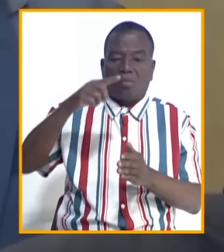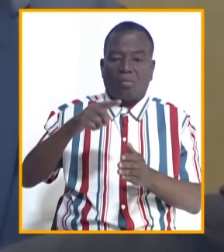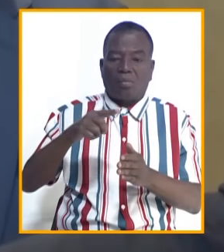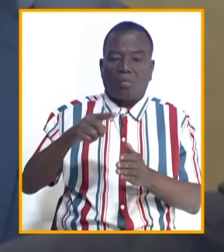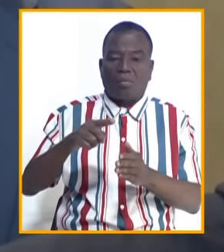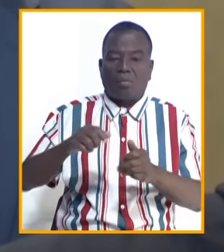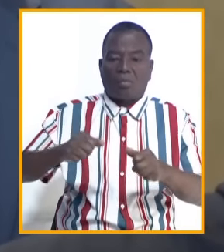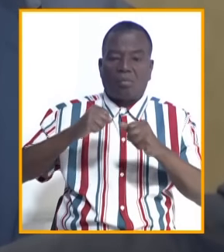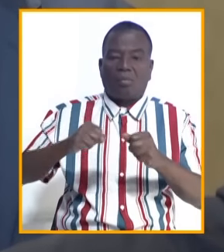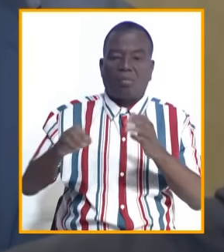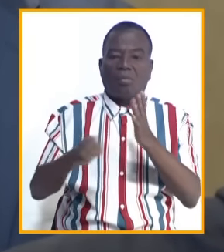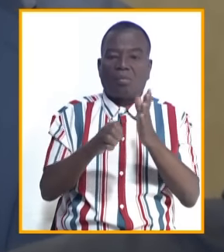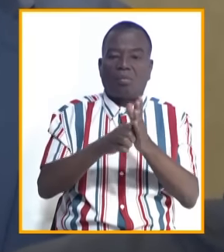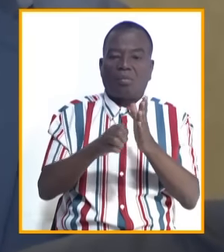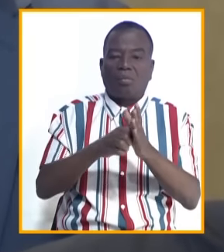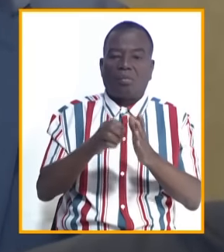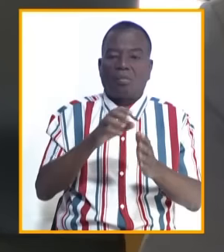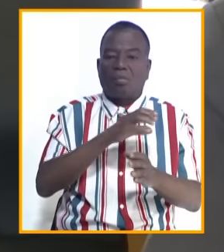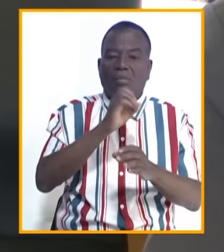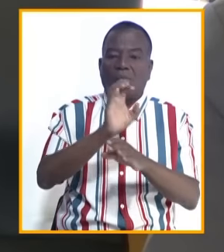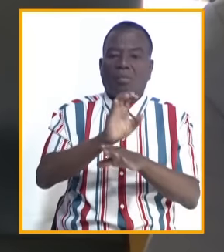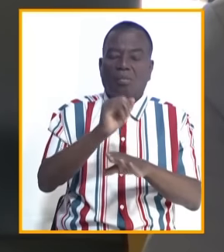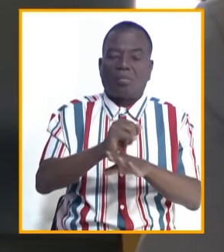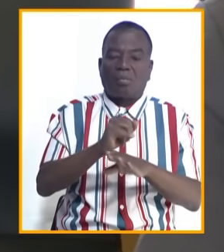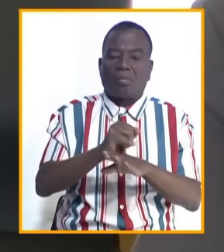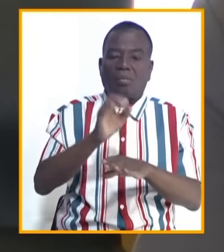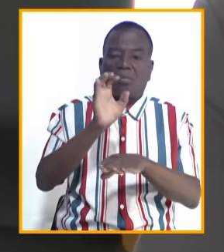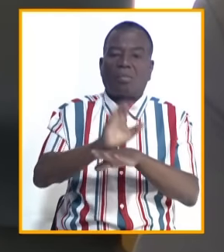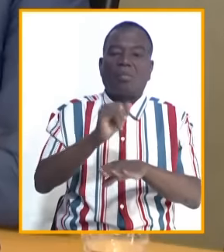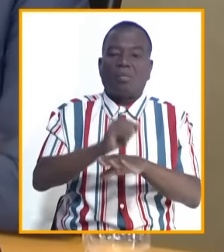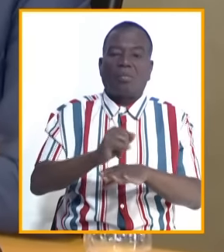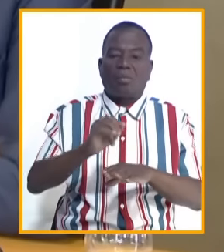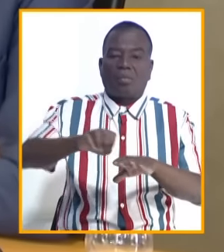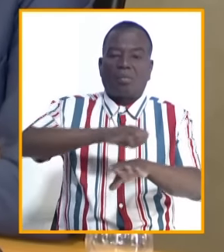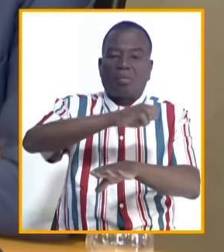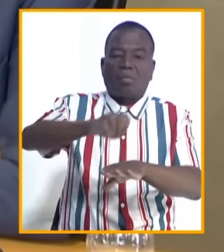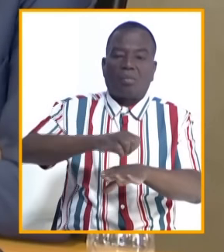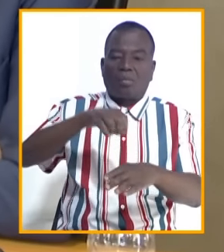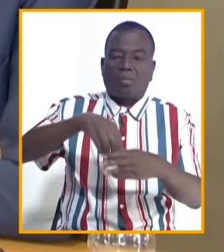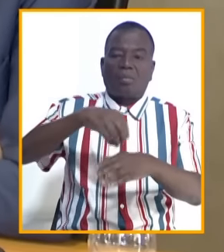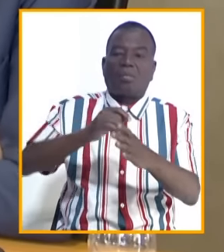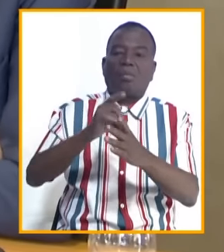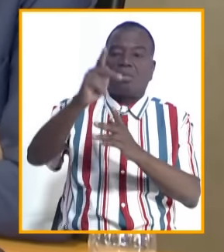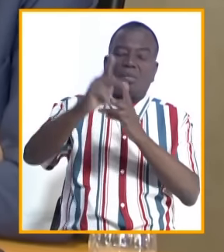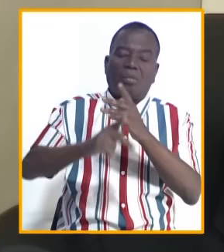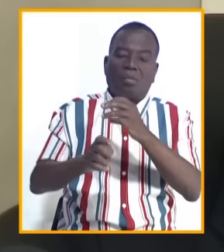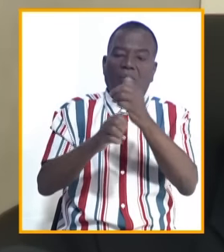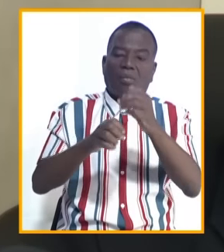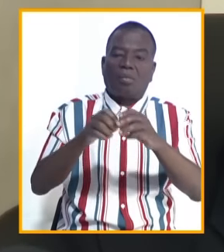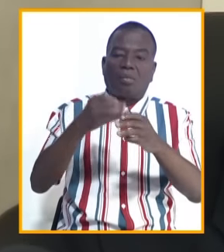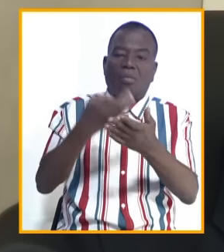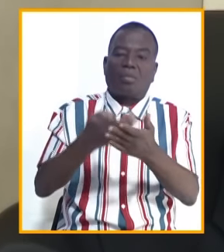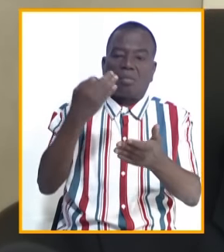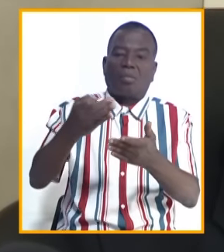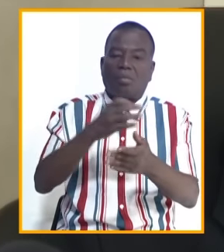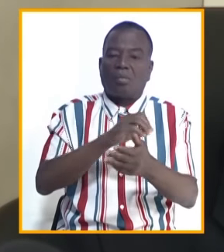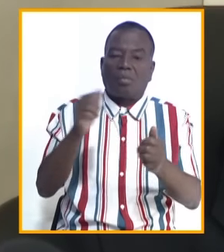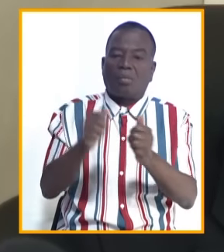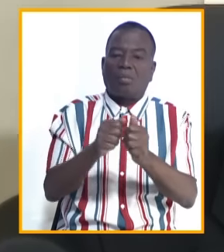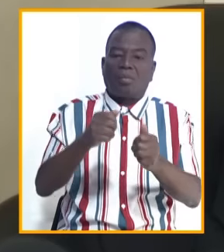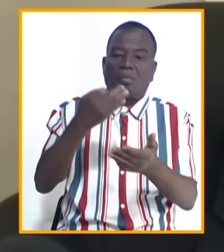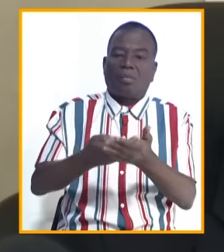la dynamique économique et au bien-être des Ivoiriens. La Côte d'Ivoire s'est engagée dans un programme économique et financier triennal avec